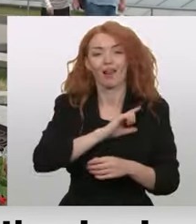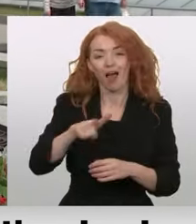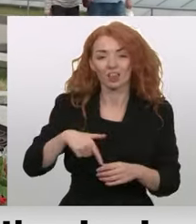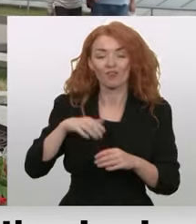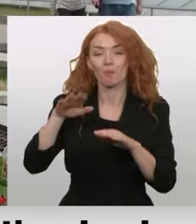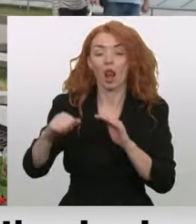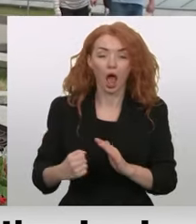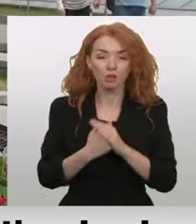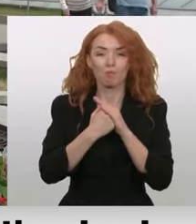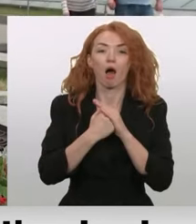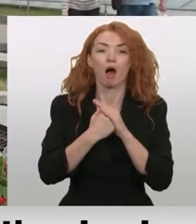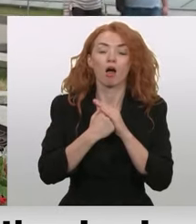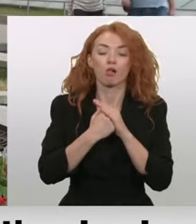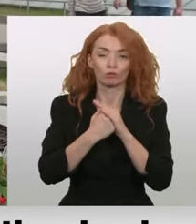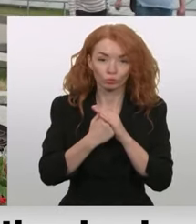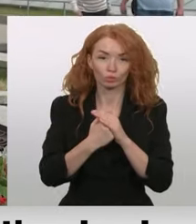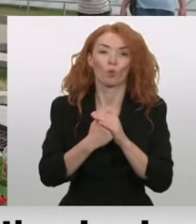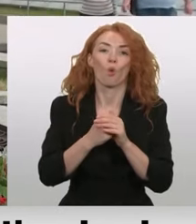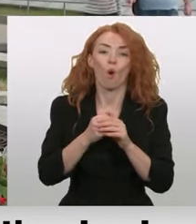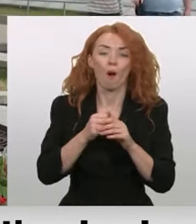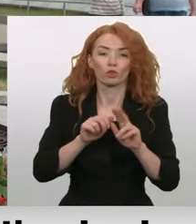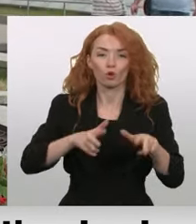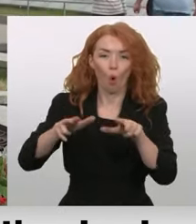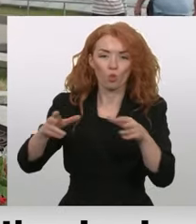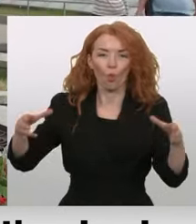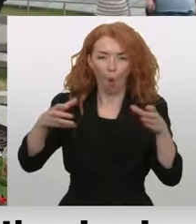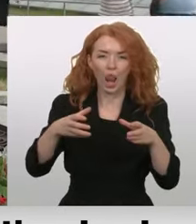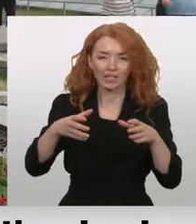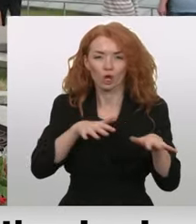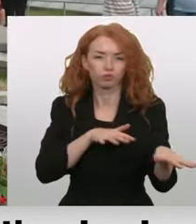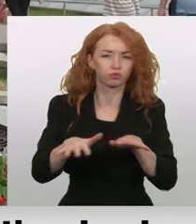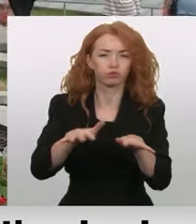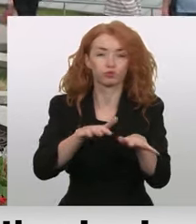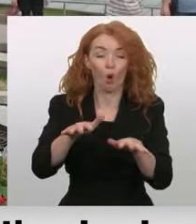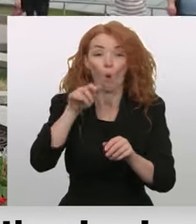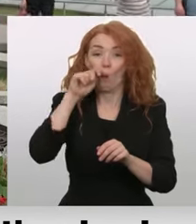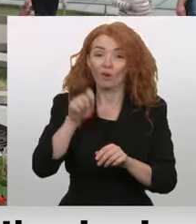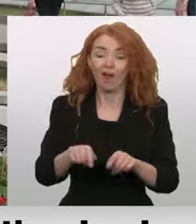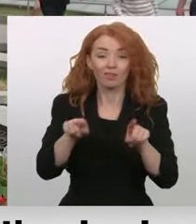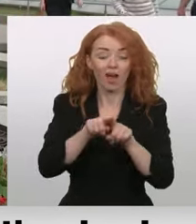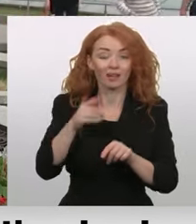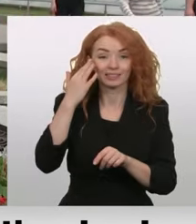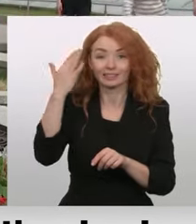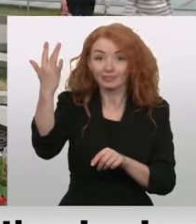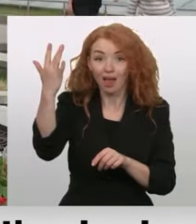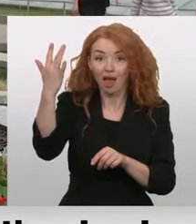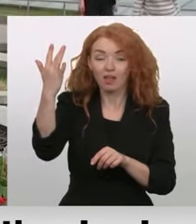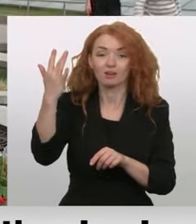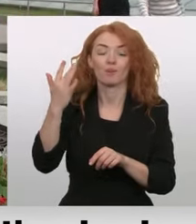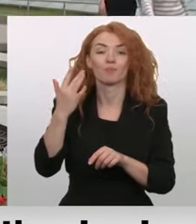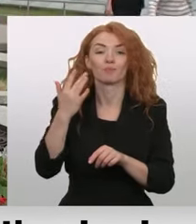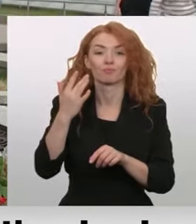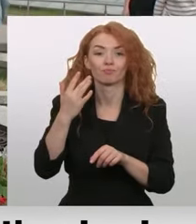atbalstu līderību dronu koalīcijā, bet viņš arī sacīja, ka Ukraina cer ne tikai uz